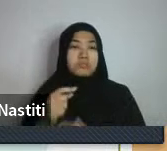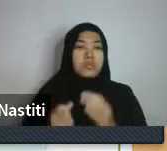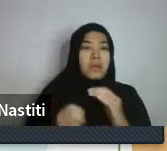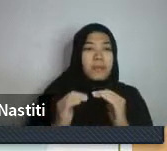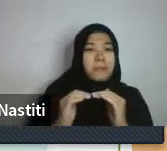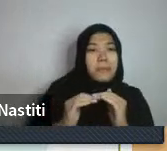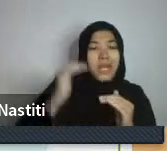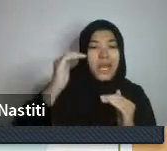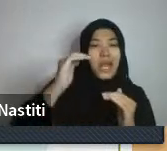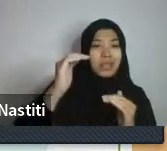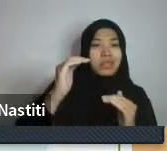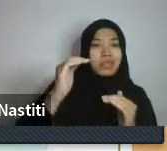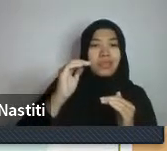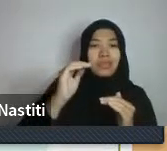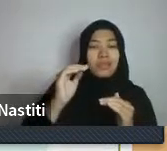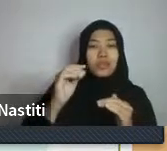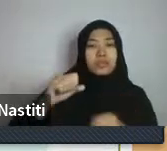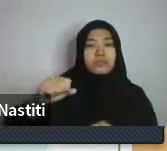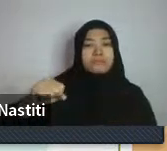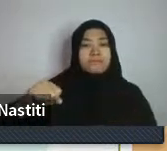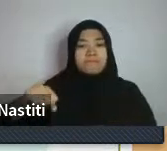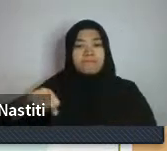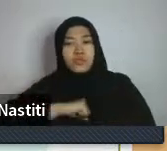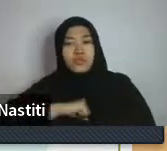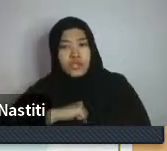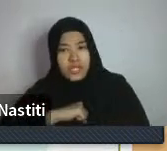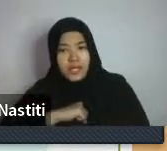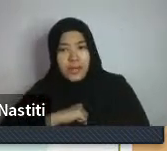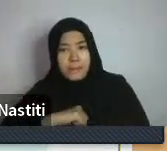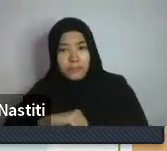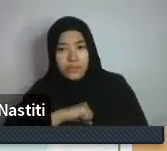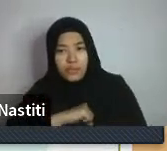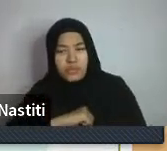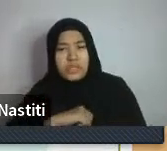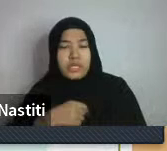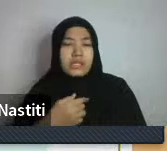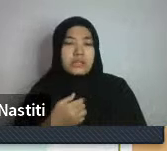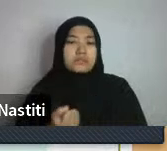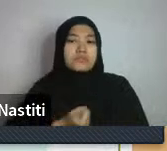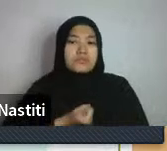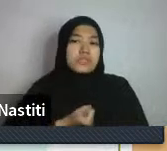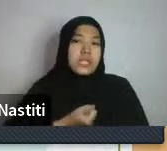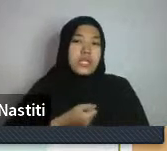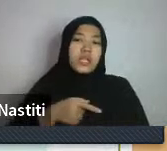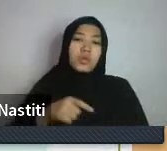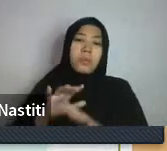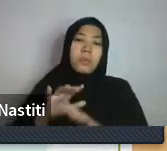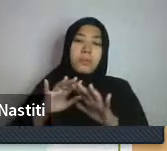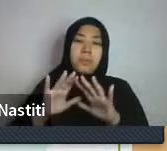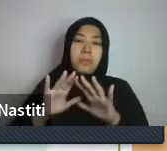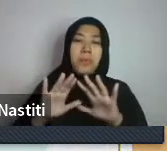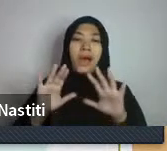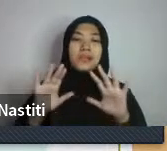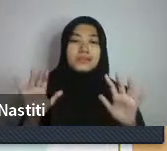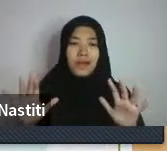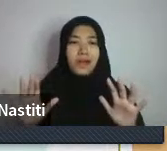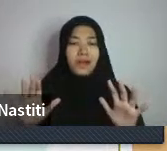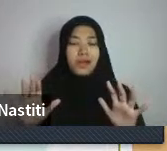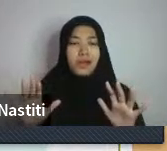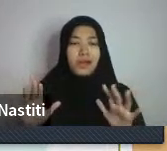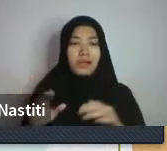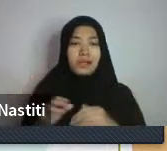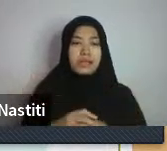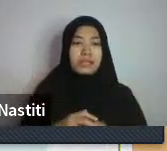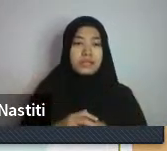diskriminasi ini menghambat ya pasien untuk mencari bantuan. Jadi akhirnya karena takutnya dengan